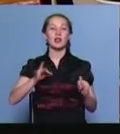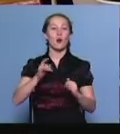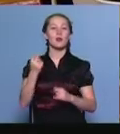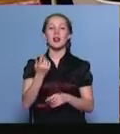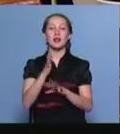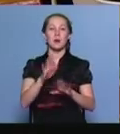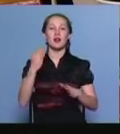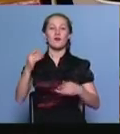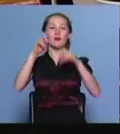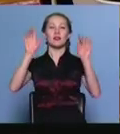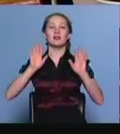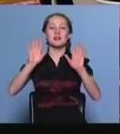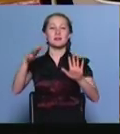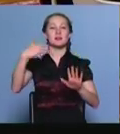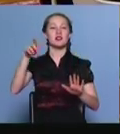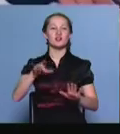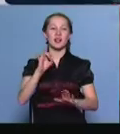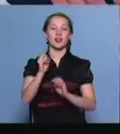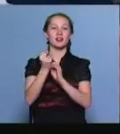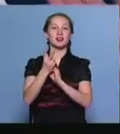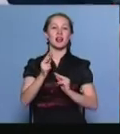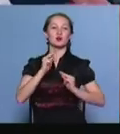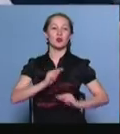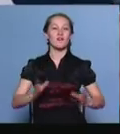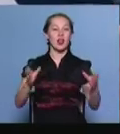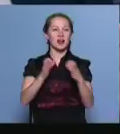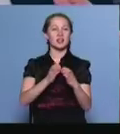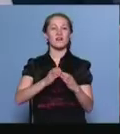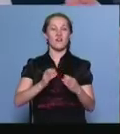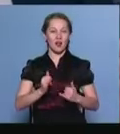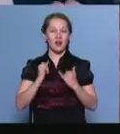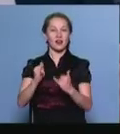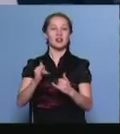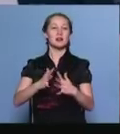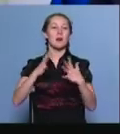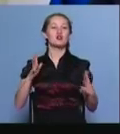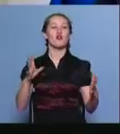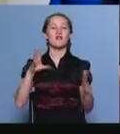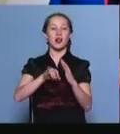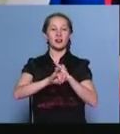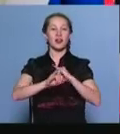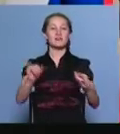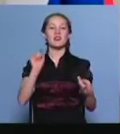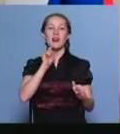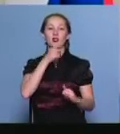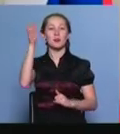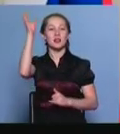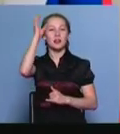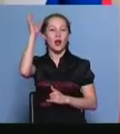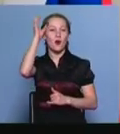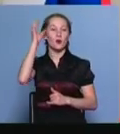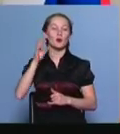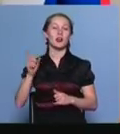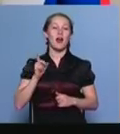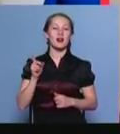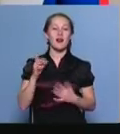почета. 50 человек и 13 трудовых коллективов отметили за большой вклад в развитие экономики, науки, образования, охраны